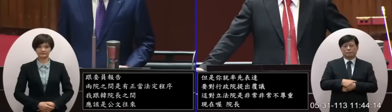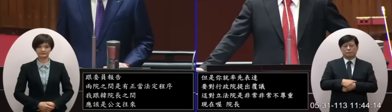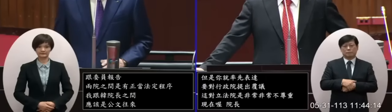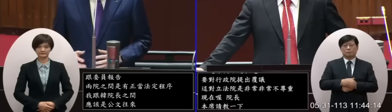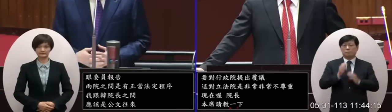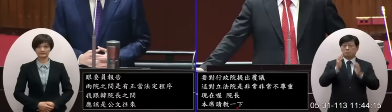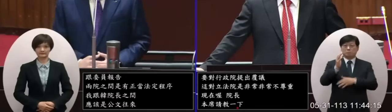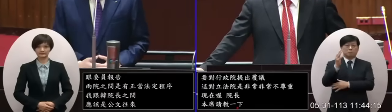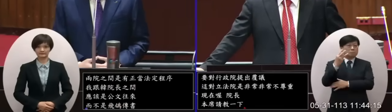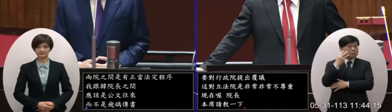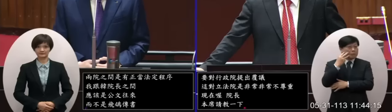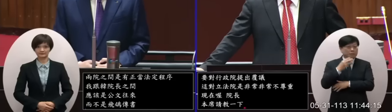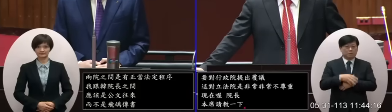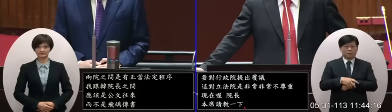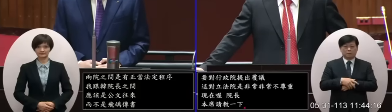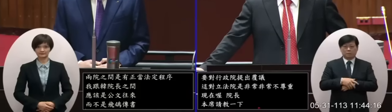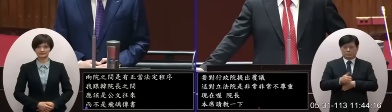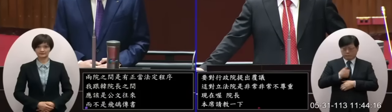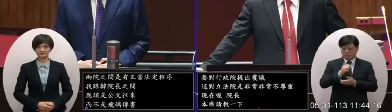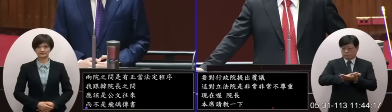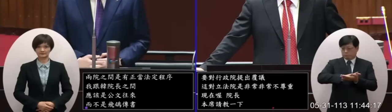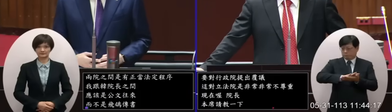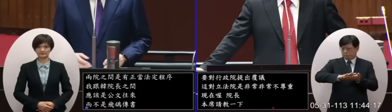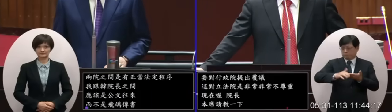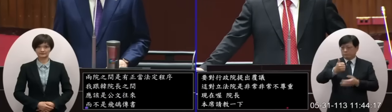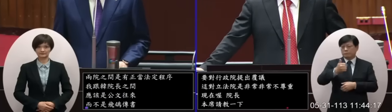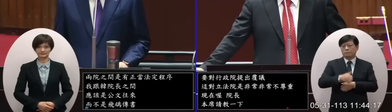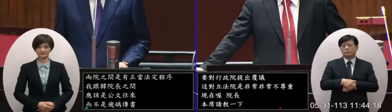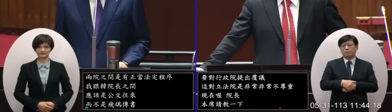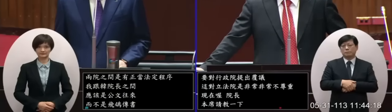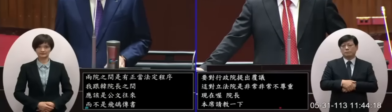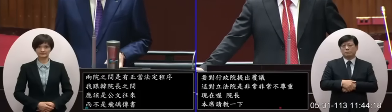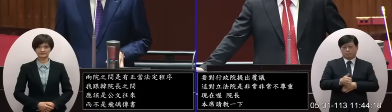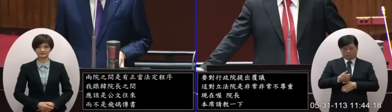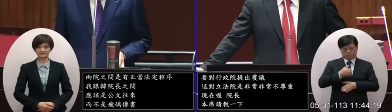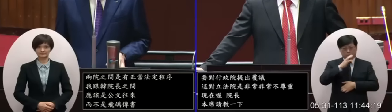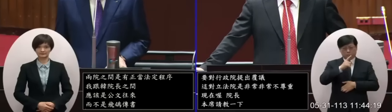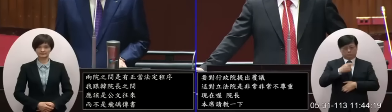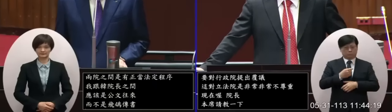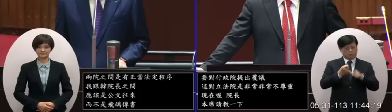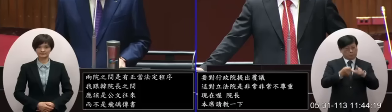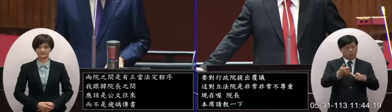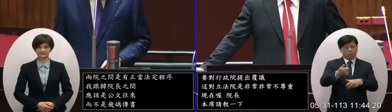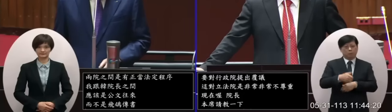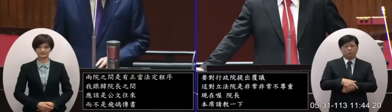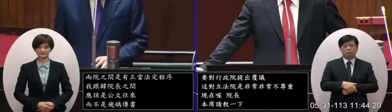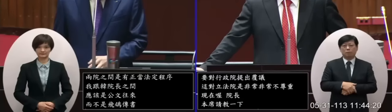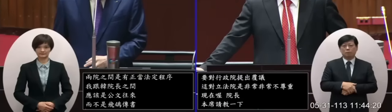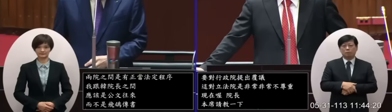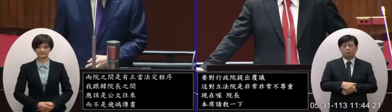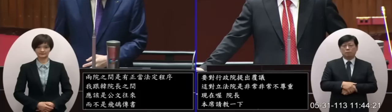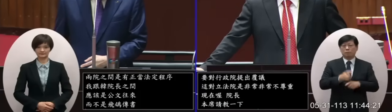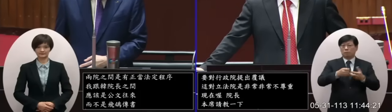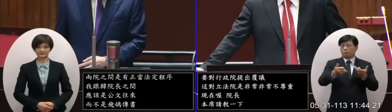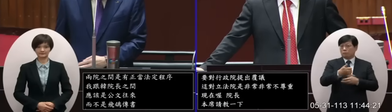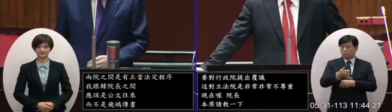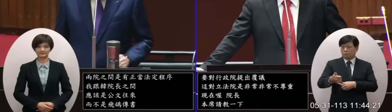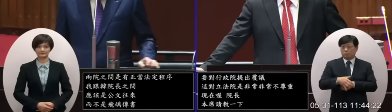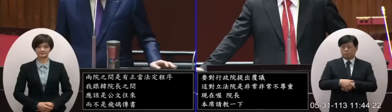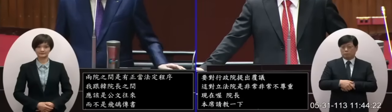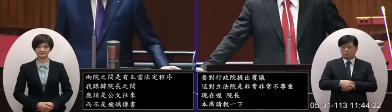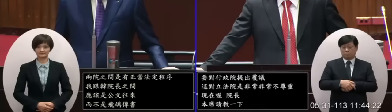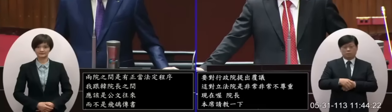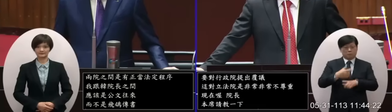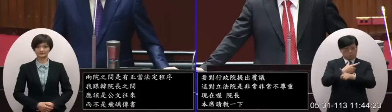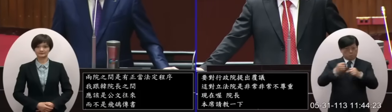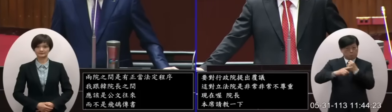政治非常的廉洁，非常的阳光，公务人员恪